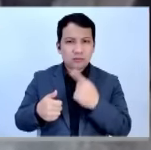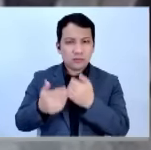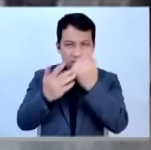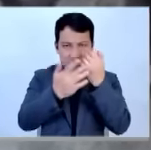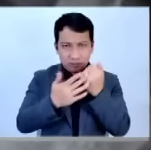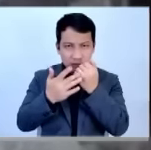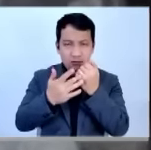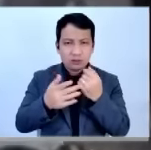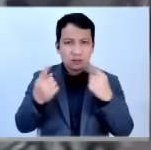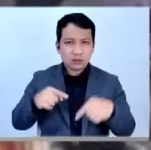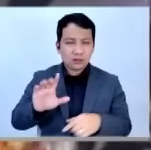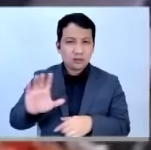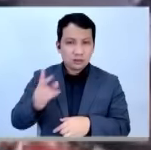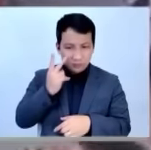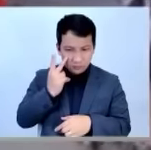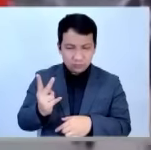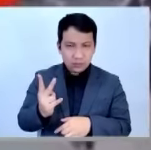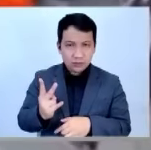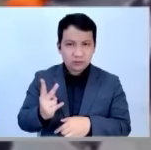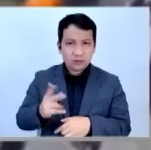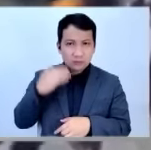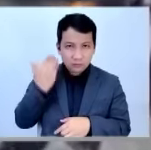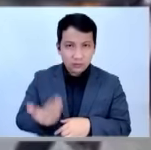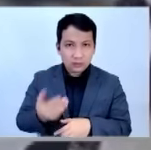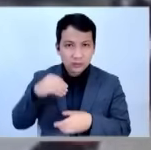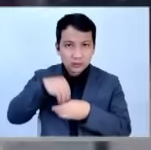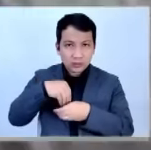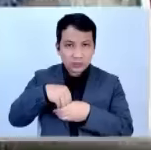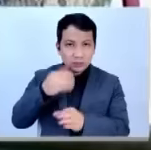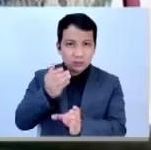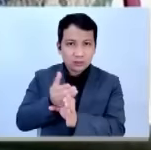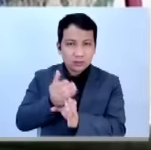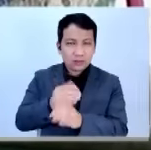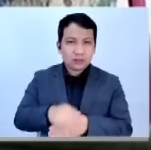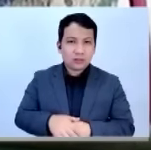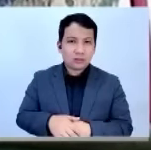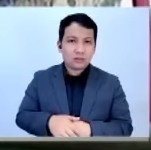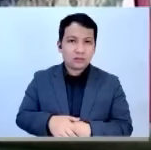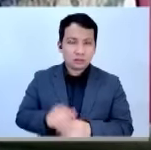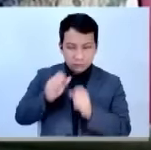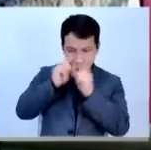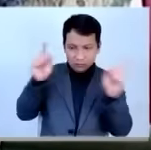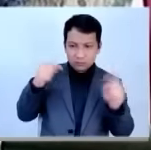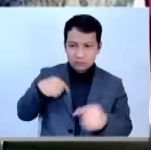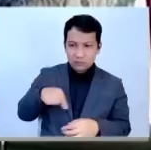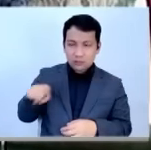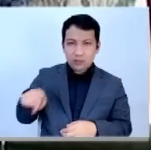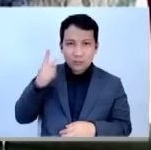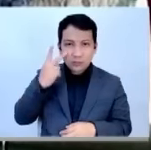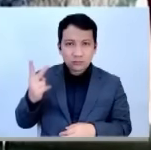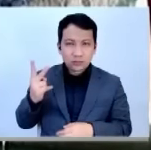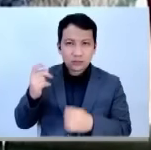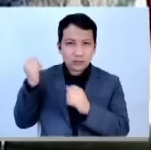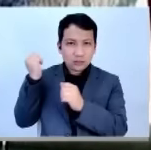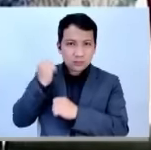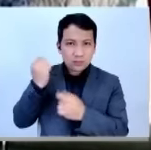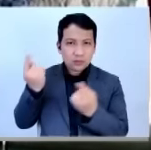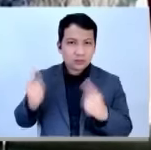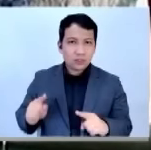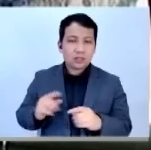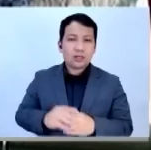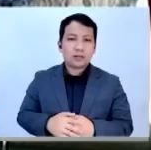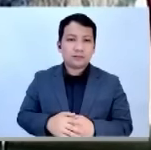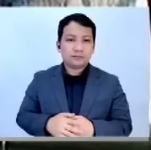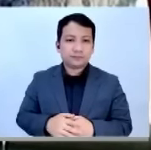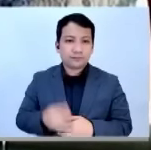nito nang makitang may patay sa loob ng kanyang sasakyan. Nabigla din kami kasi hindi namin expect na mangyari yun. Kasi